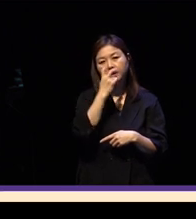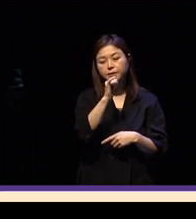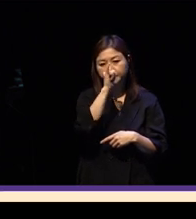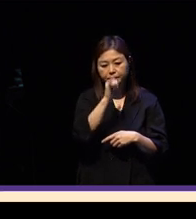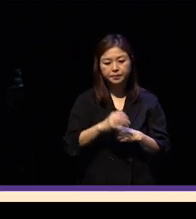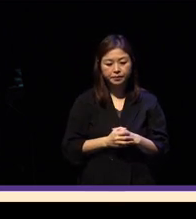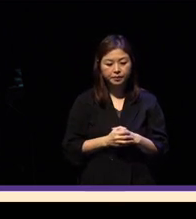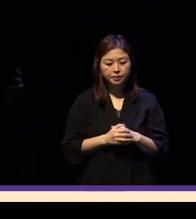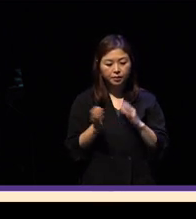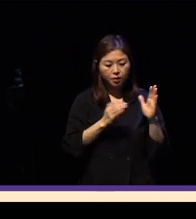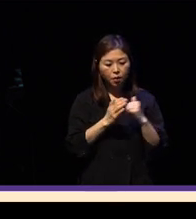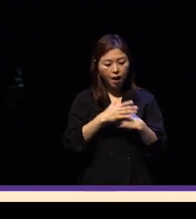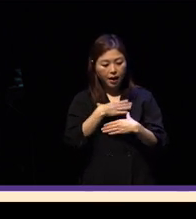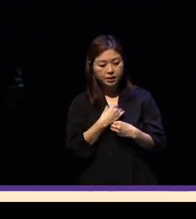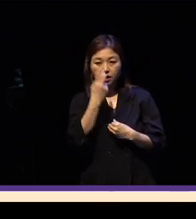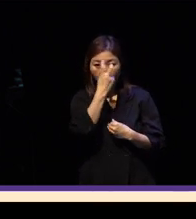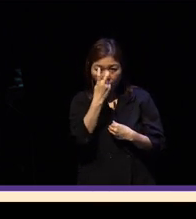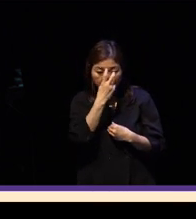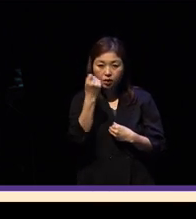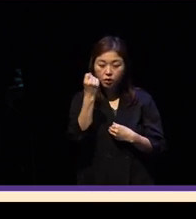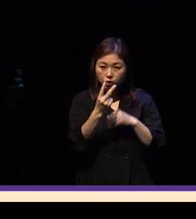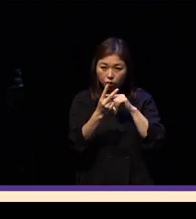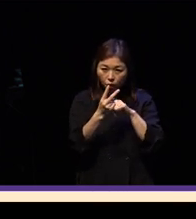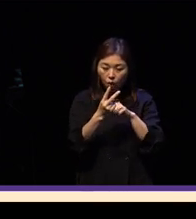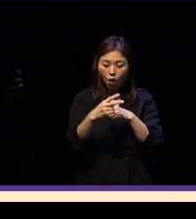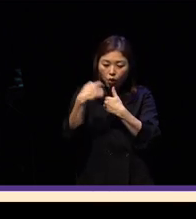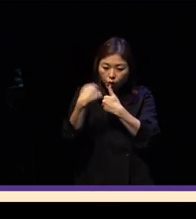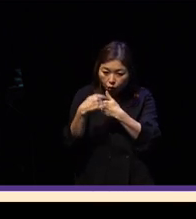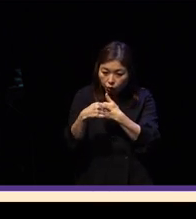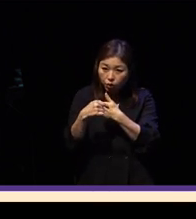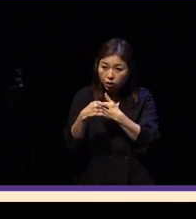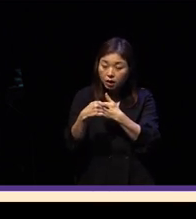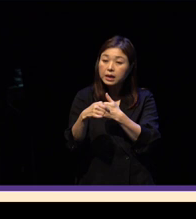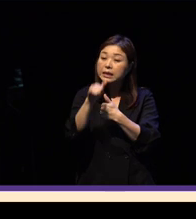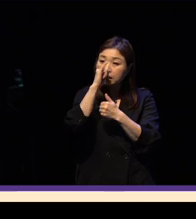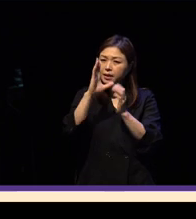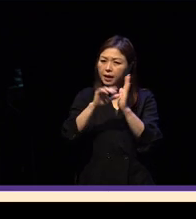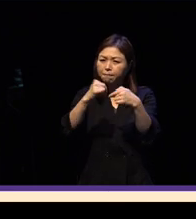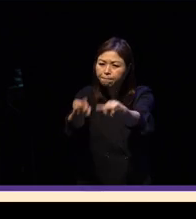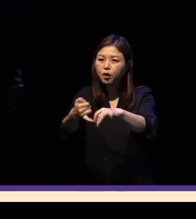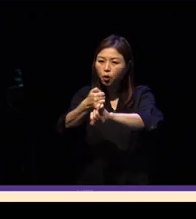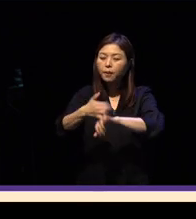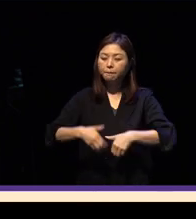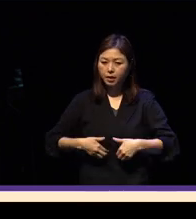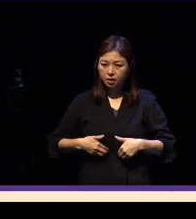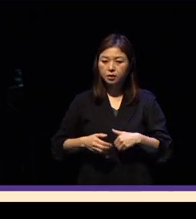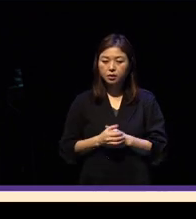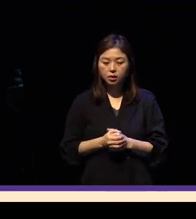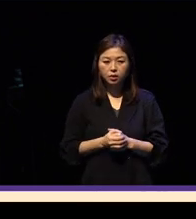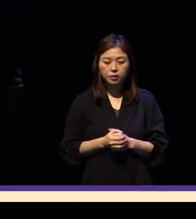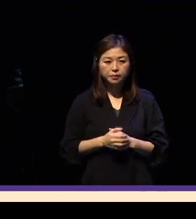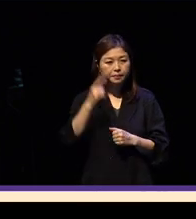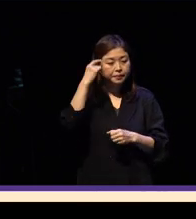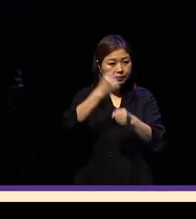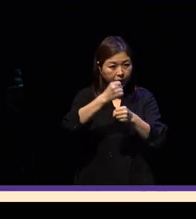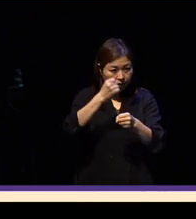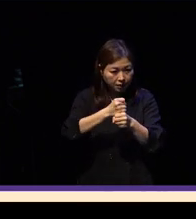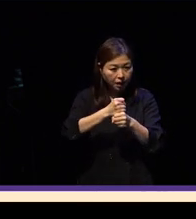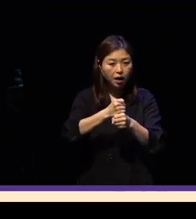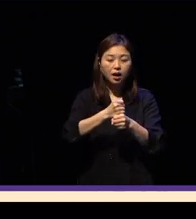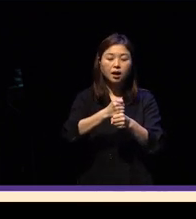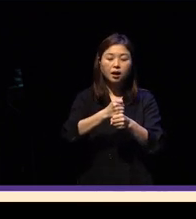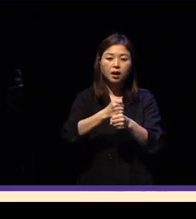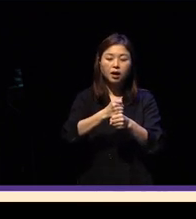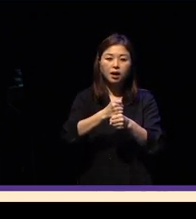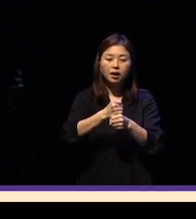관객관리 교육 및 컨설팅에 필수 참여하셔야 하고요. 특히 창작공간 운영 지원 사업에 선정된